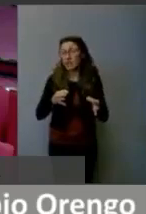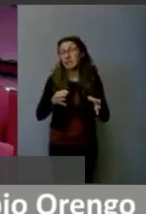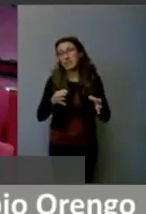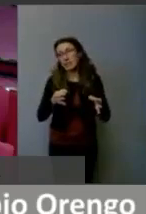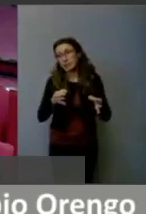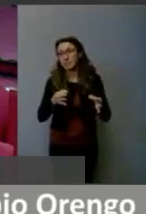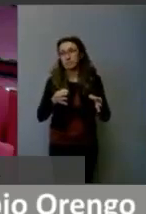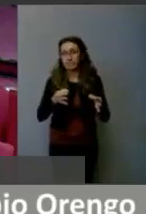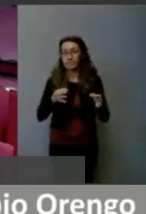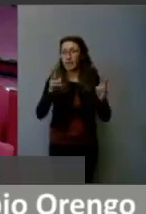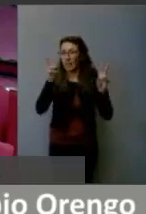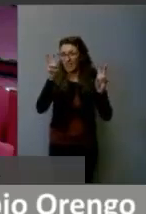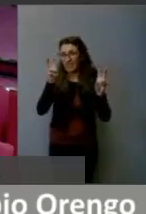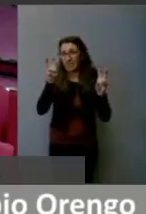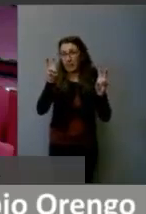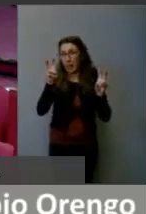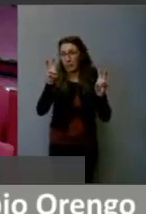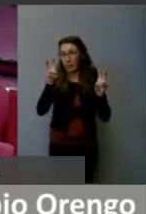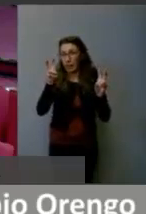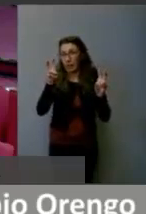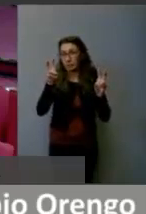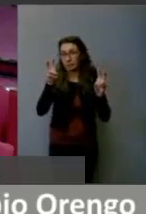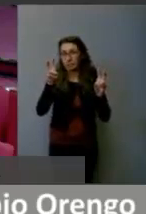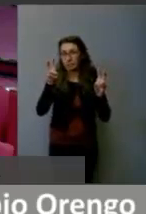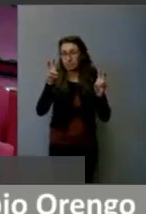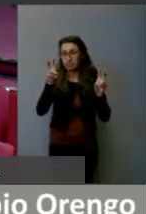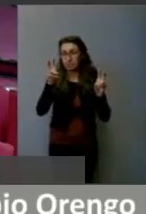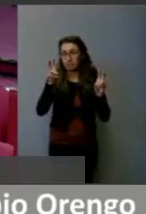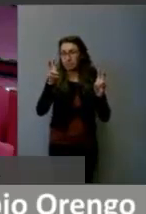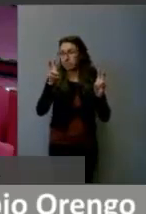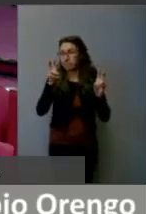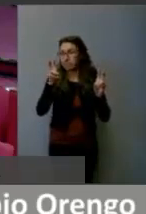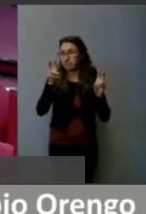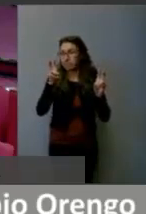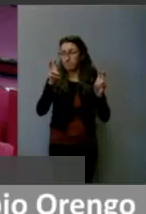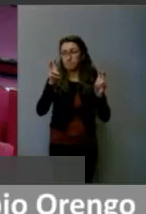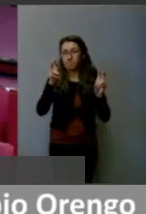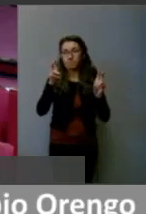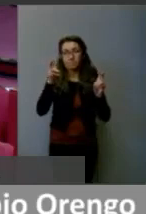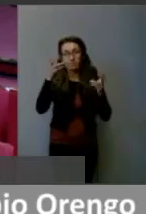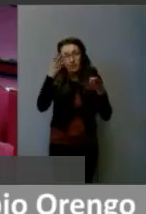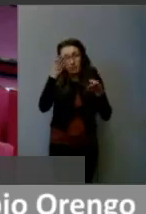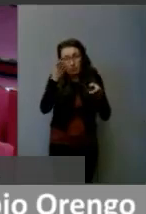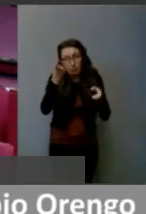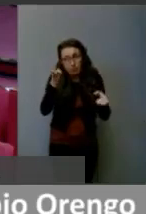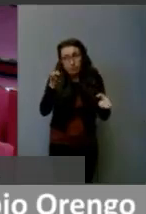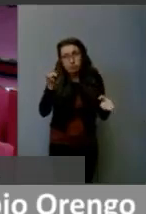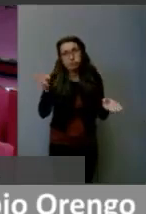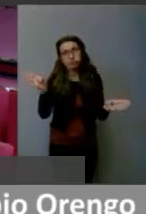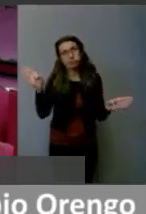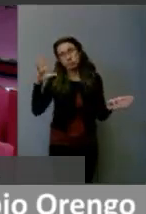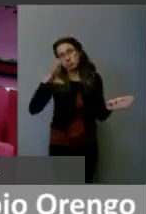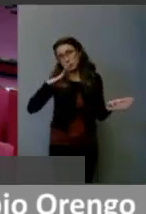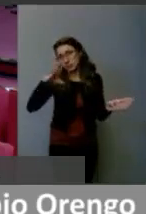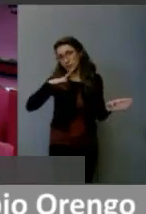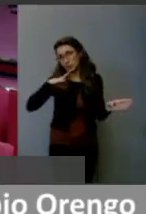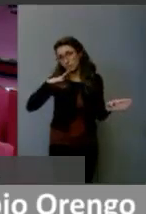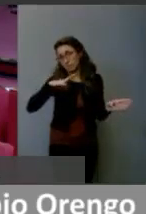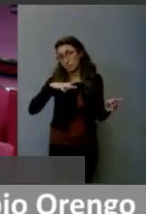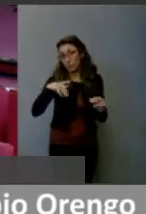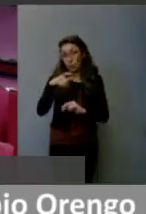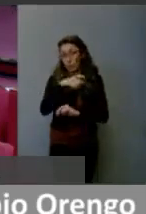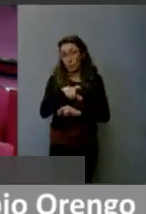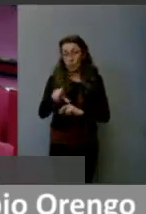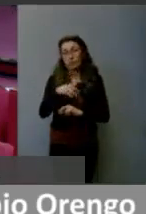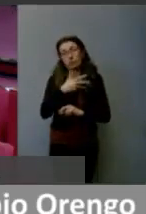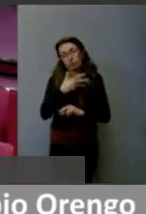è ampiamente diciamo affrontabile sotto tanti punti di vista, perché sicuramente ci sono